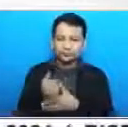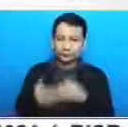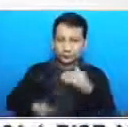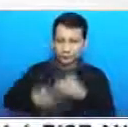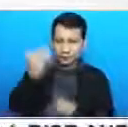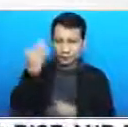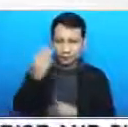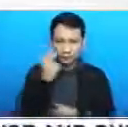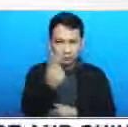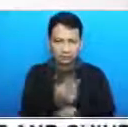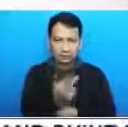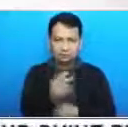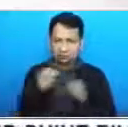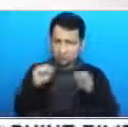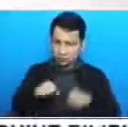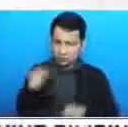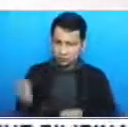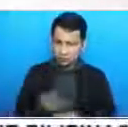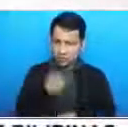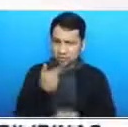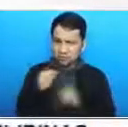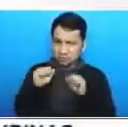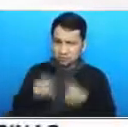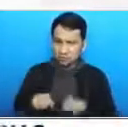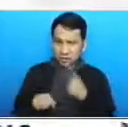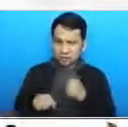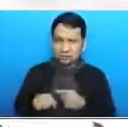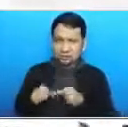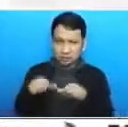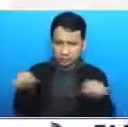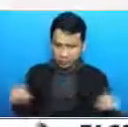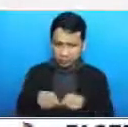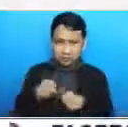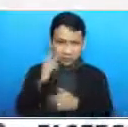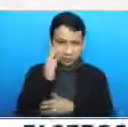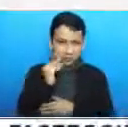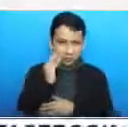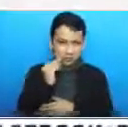DOH Crisis Hotline para magabayan. Alan Francisco para sa Bayan.